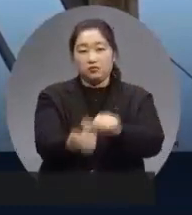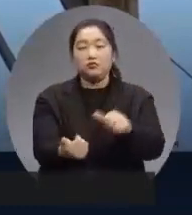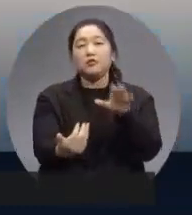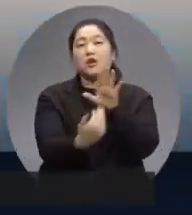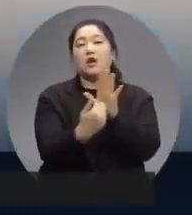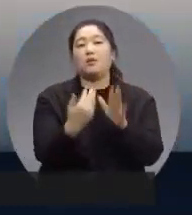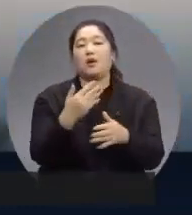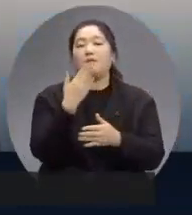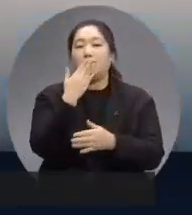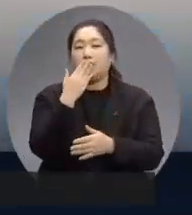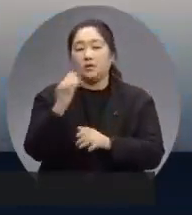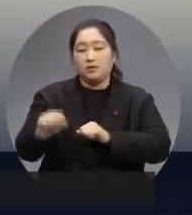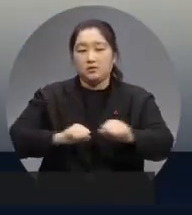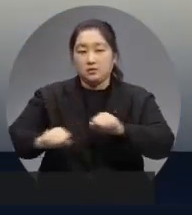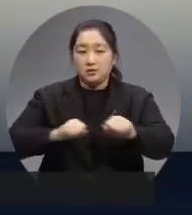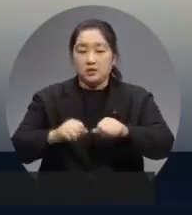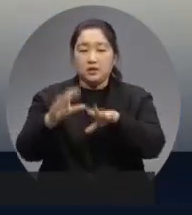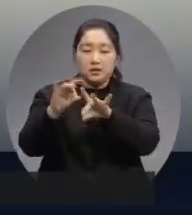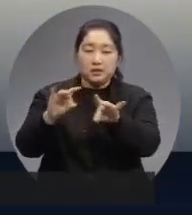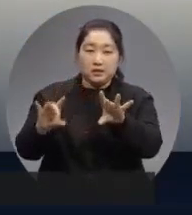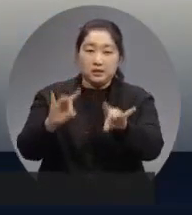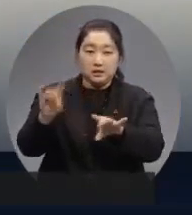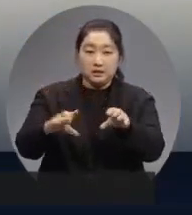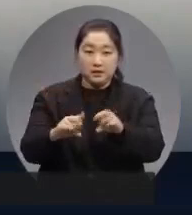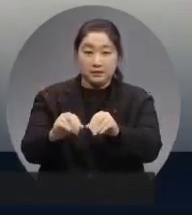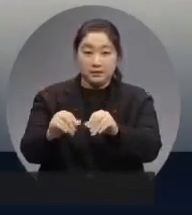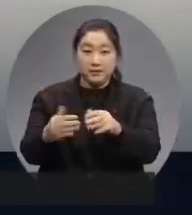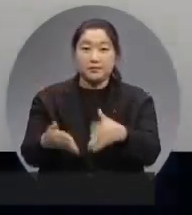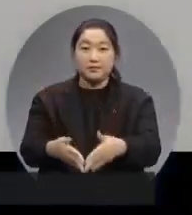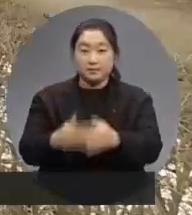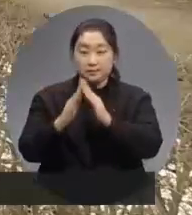먹이 활동 원활하기 위해서 습지를 조성한다든지